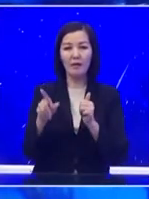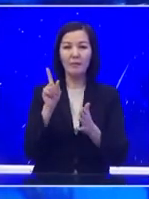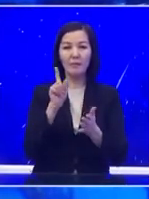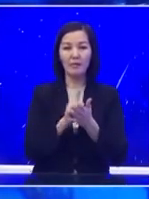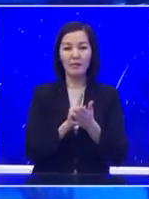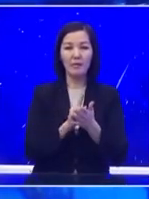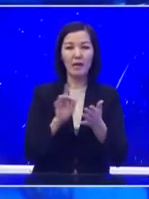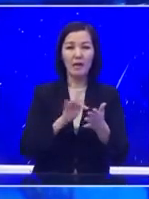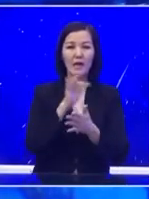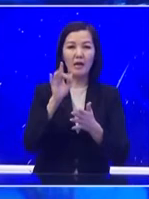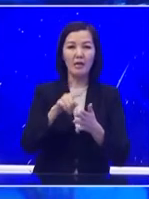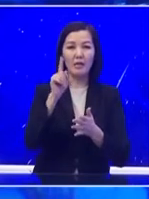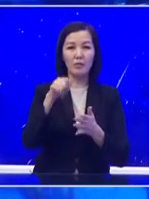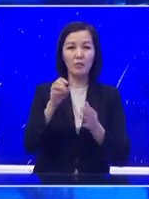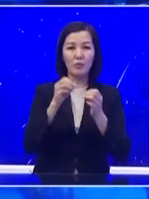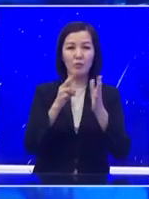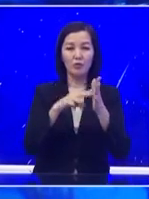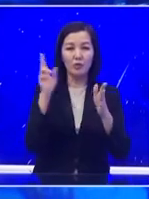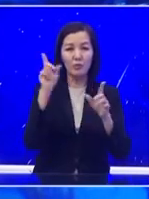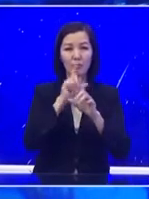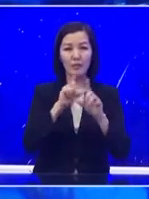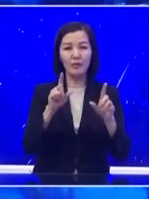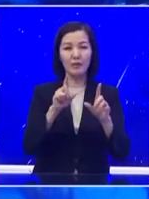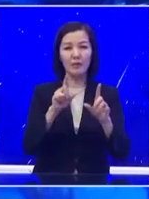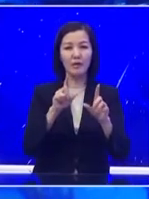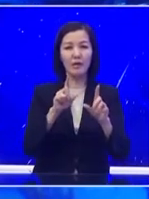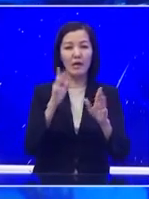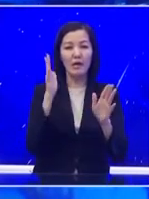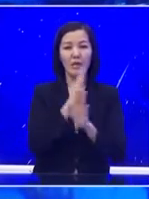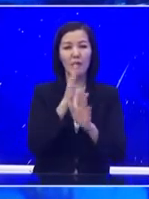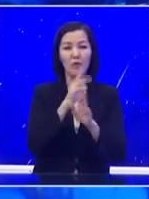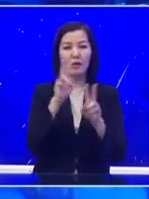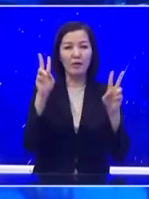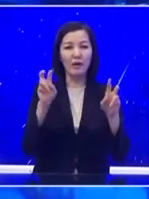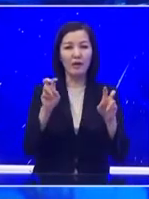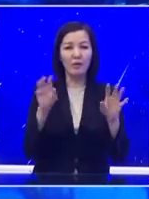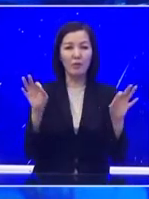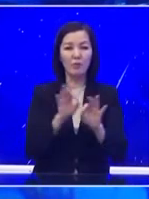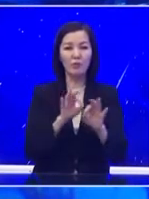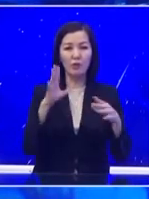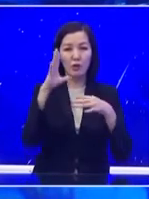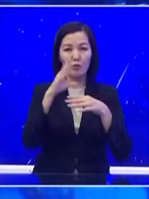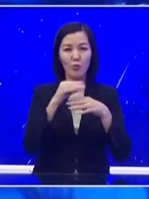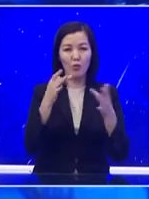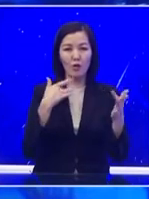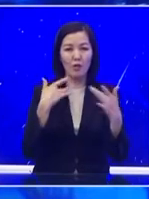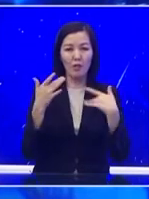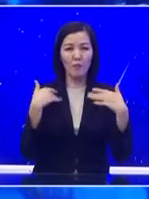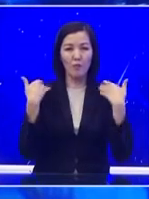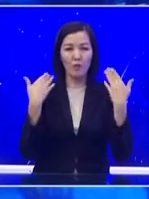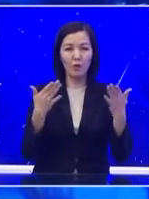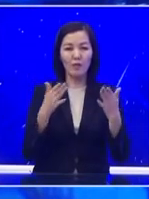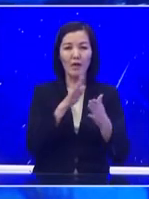номер 17-ші орта мектепте экология өмірдің соғып тұрған жүрегі тақырыбында музыкалық әдеби сазды қойылым қойылды. Кеш